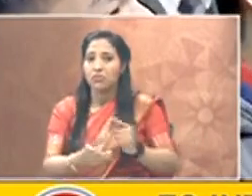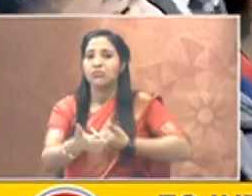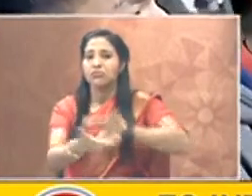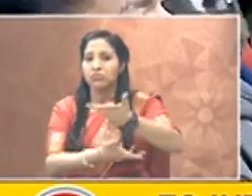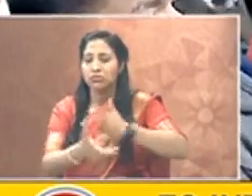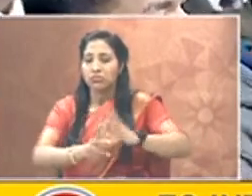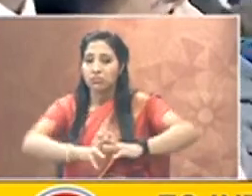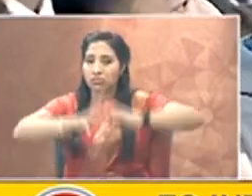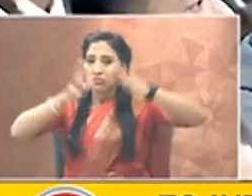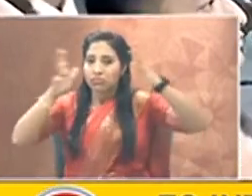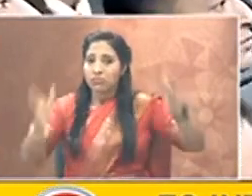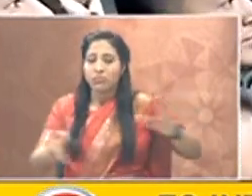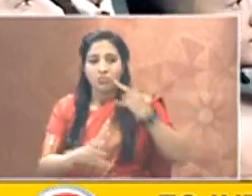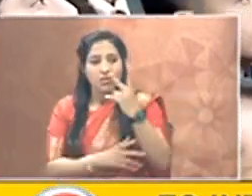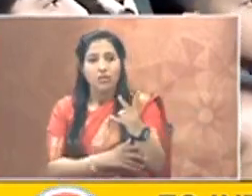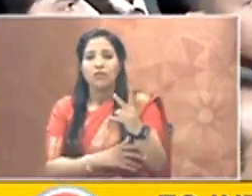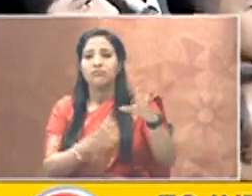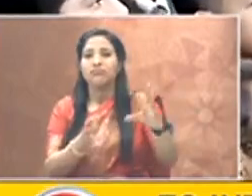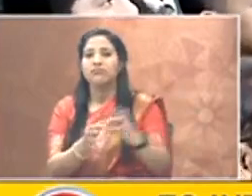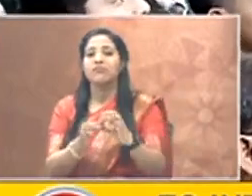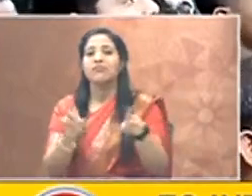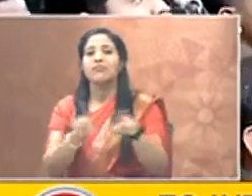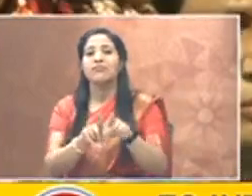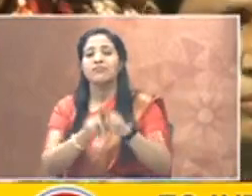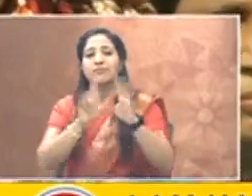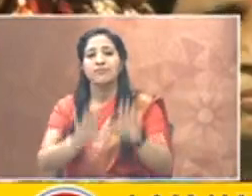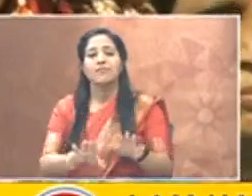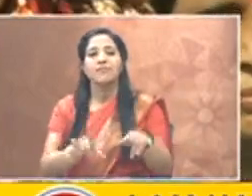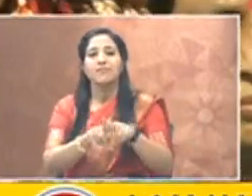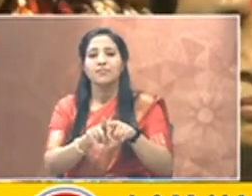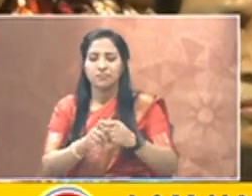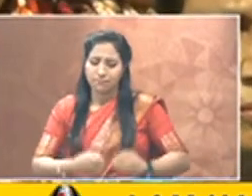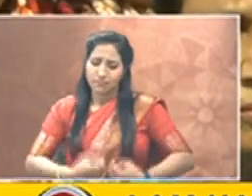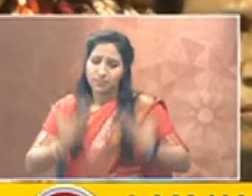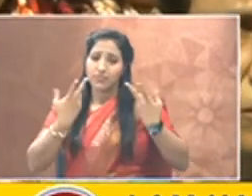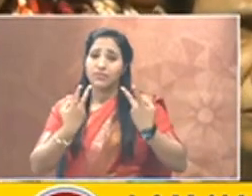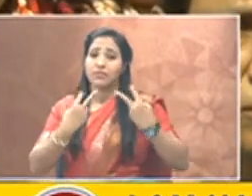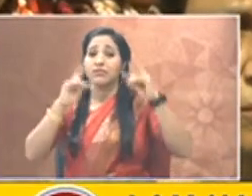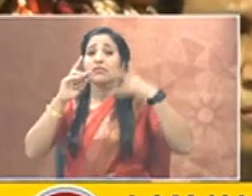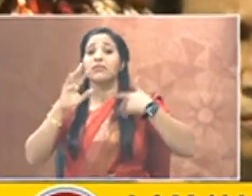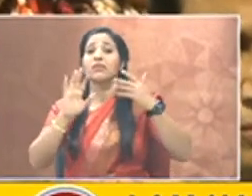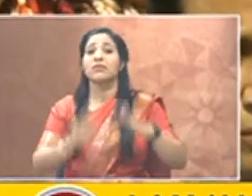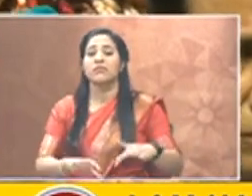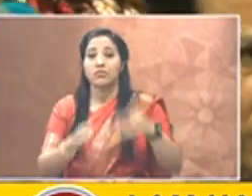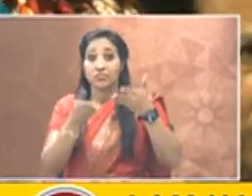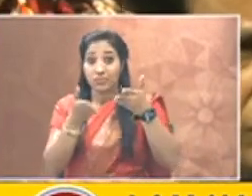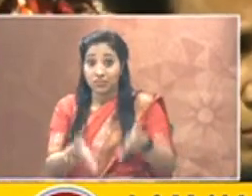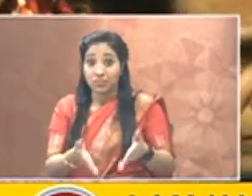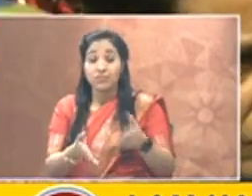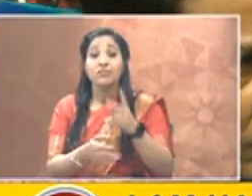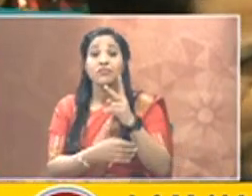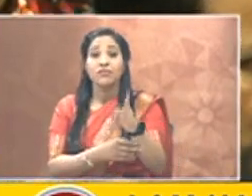एक बहुत अच्छा माध्यम बनकर उभरा है। मुझे खुशी है कि इस बार